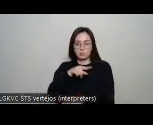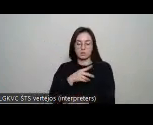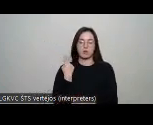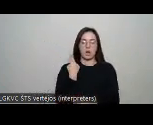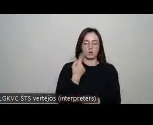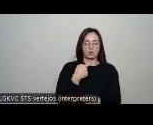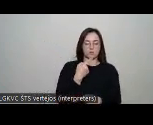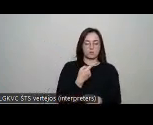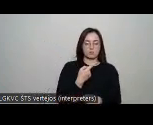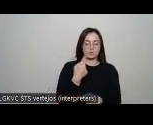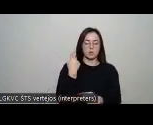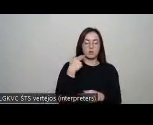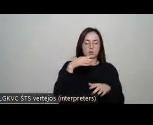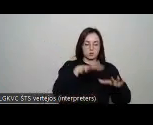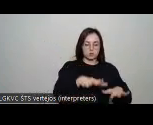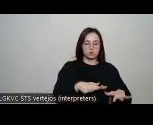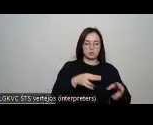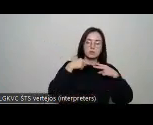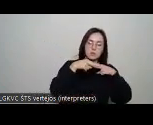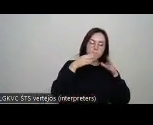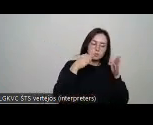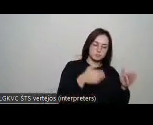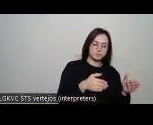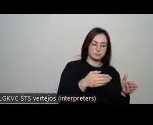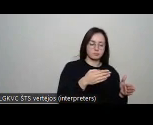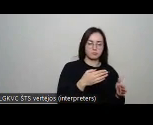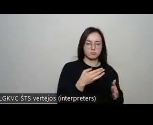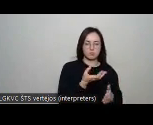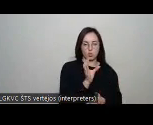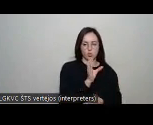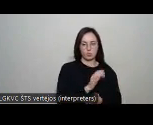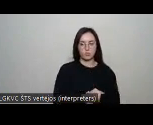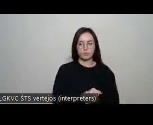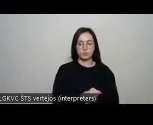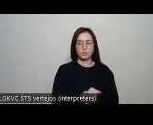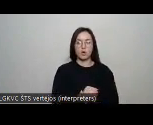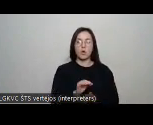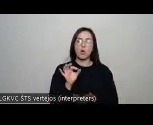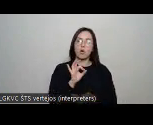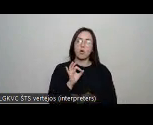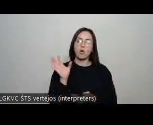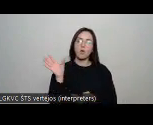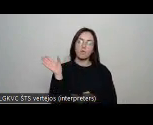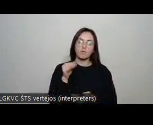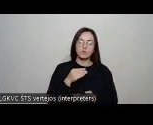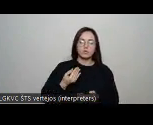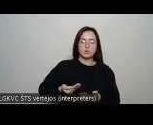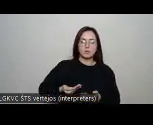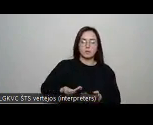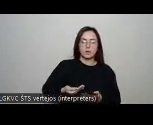skiriamas didelis dėmesys. Kai galvojame apie savo viso gyvenimo sveikatą,